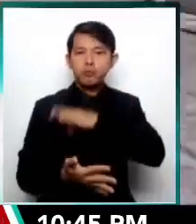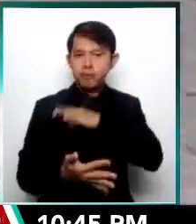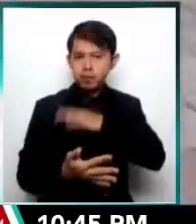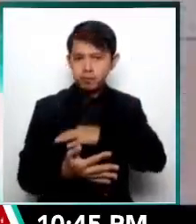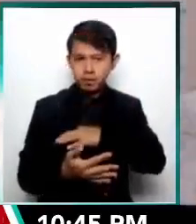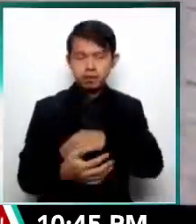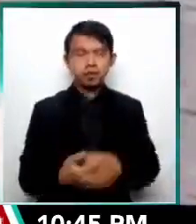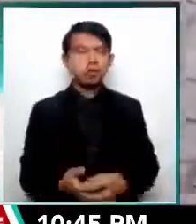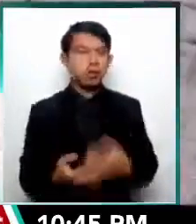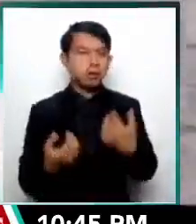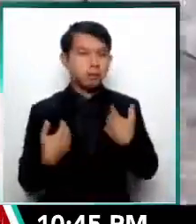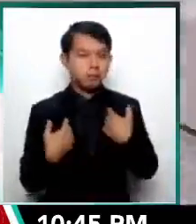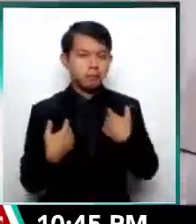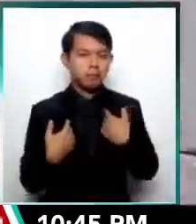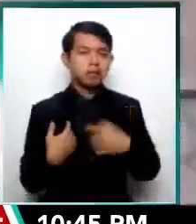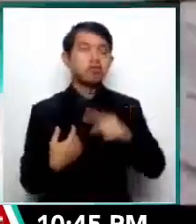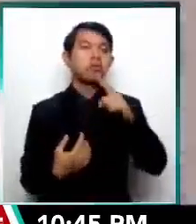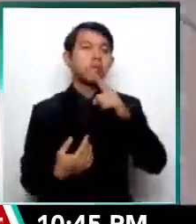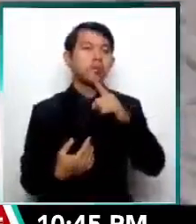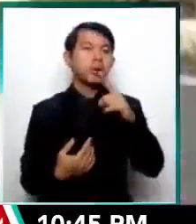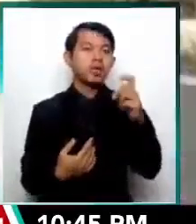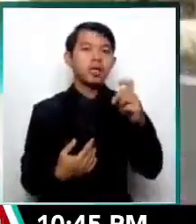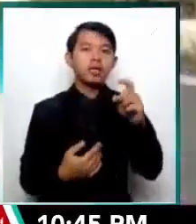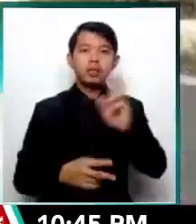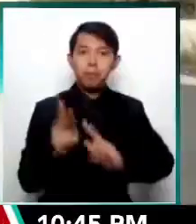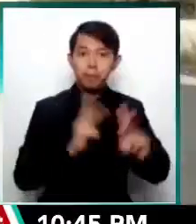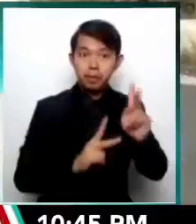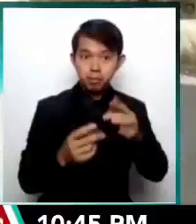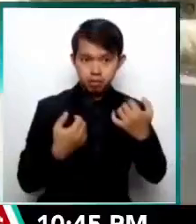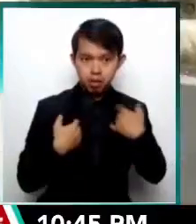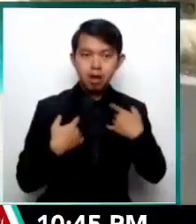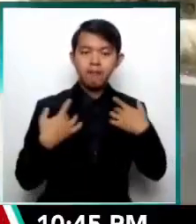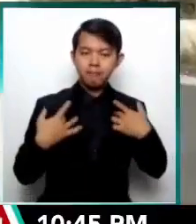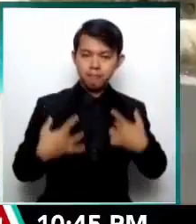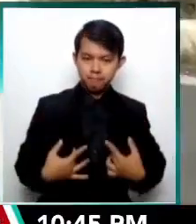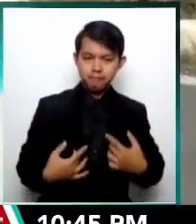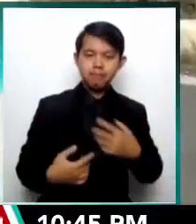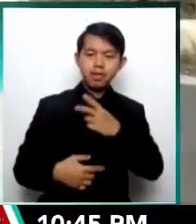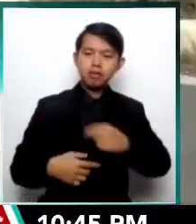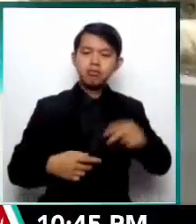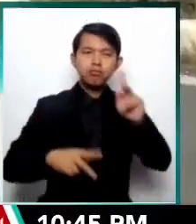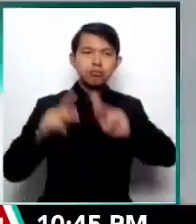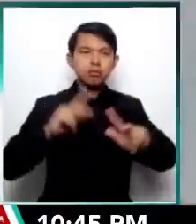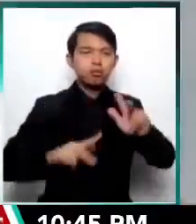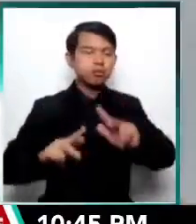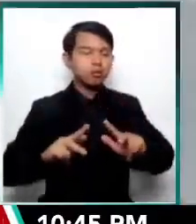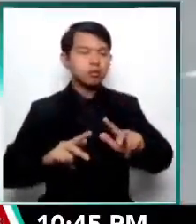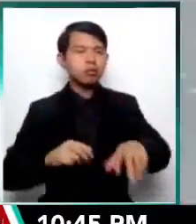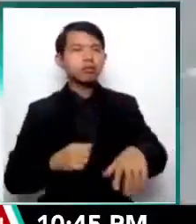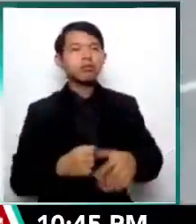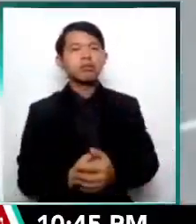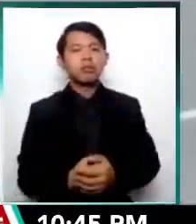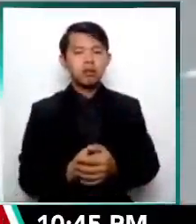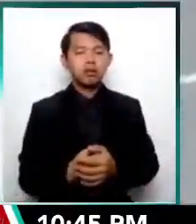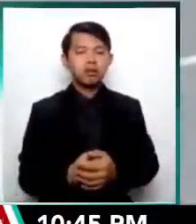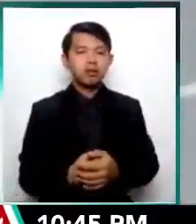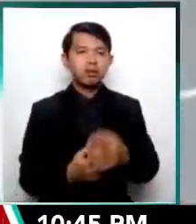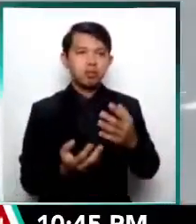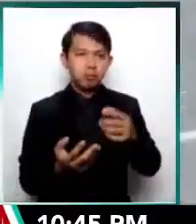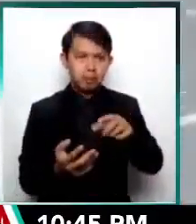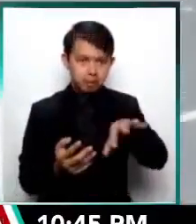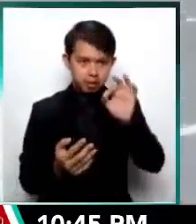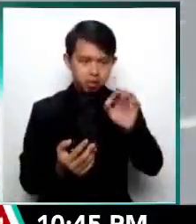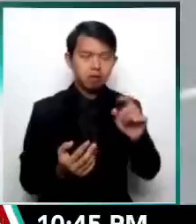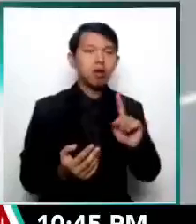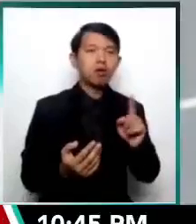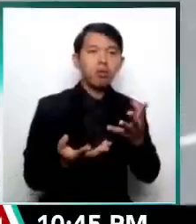mahigit 100 may depression at anxiety. Pinapili sila kung iinom ng antidepressants o sasali sa in-group based running therapy